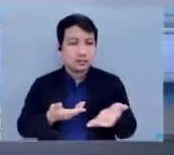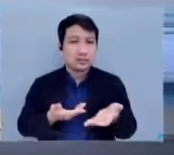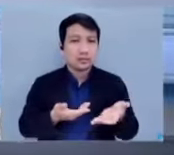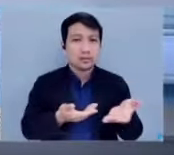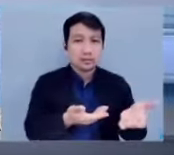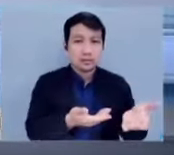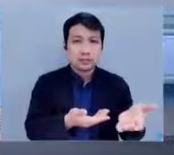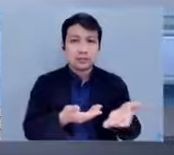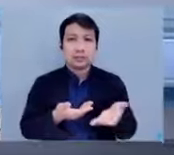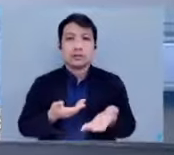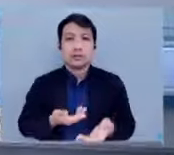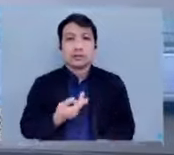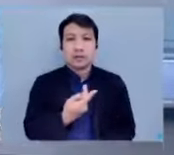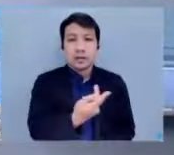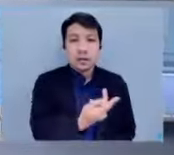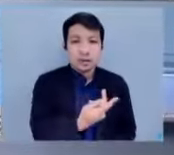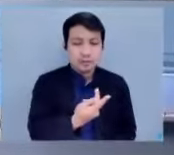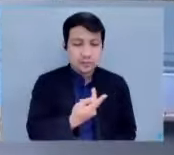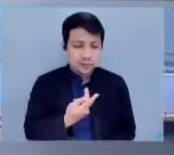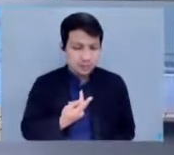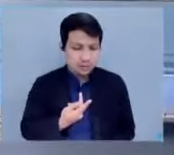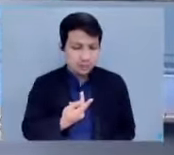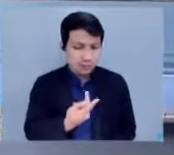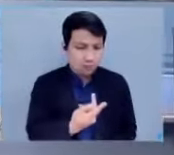nanggagaling sa aming